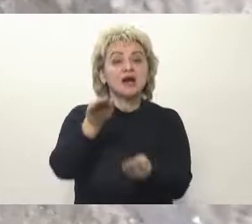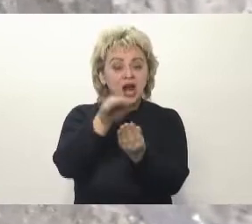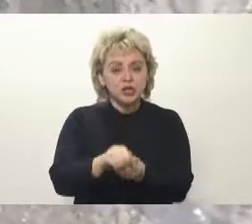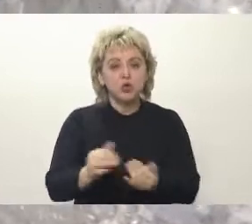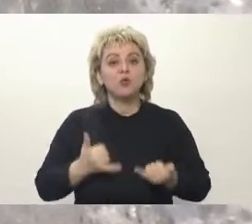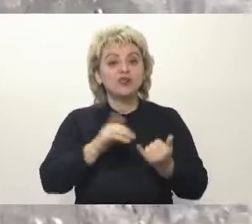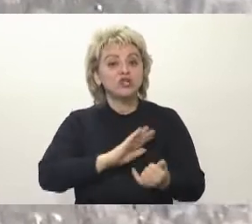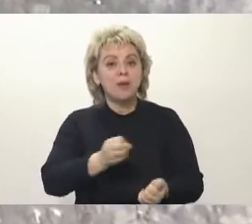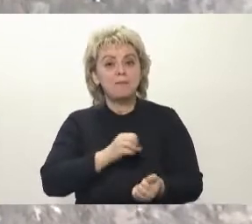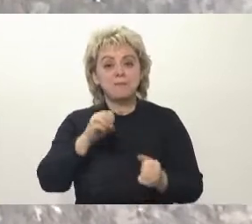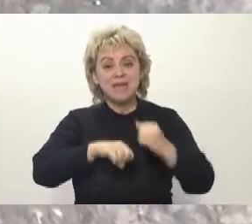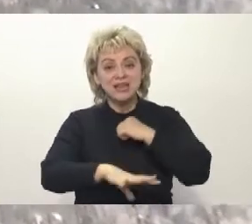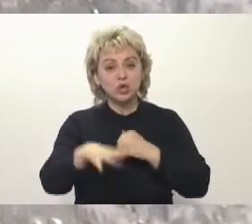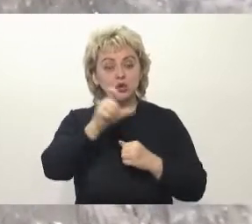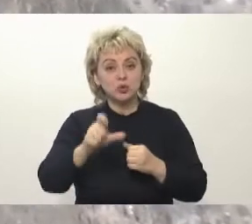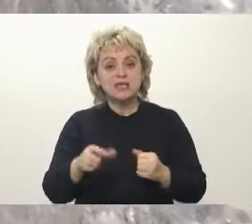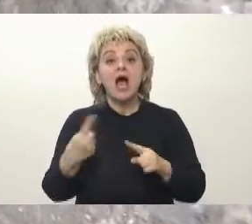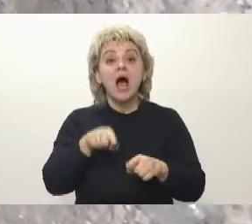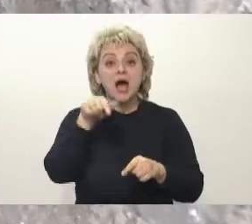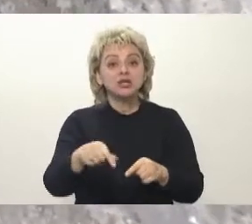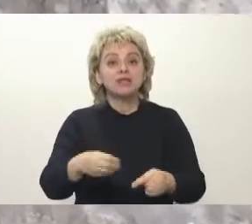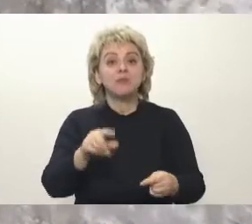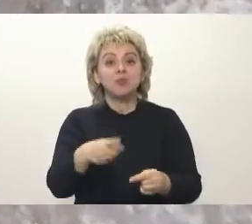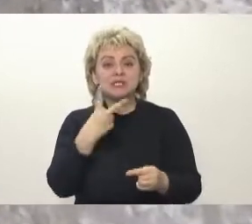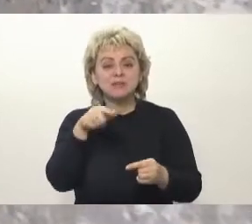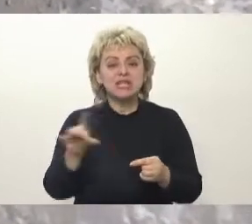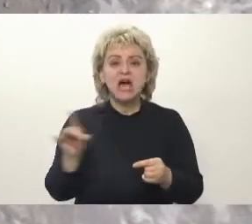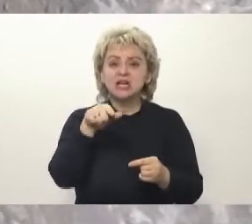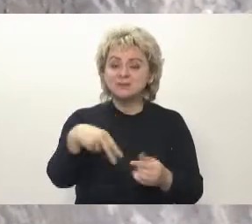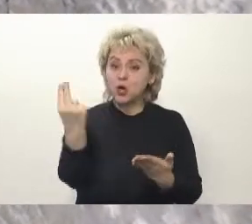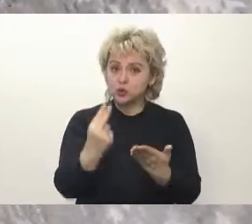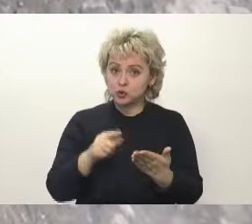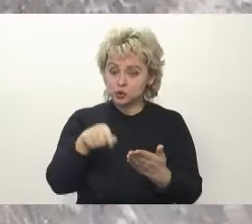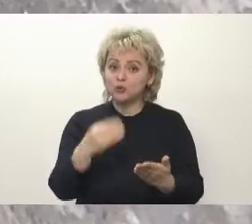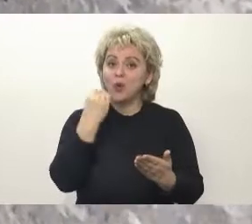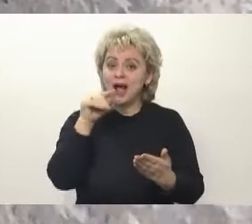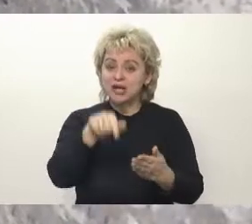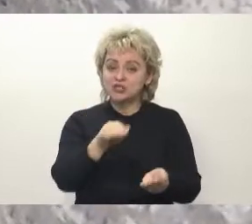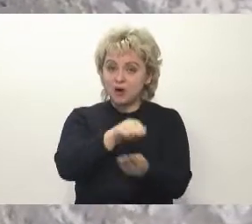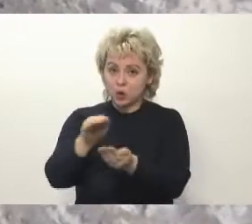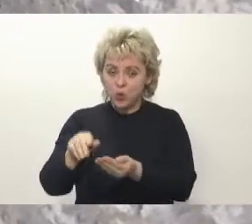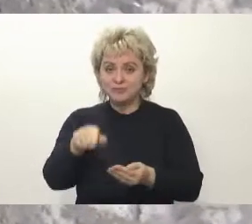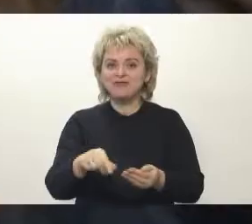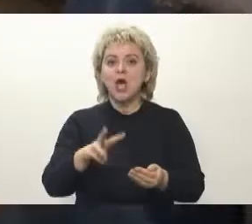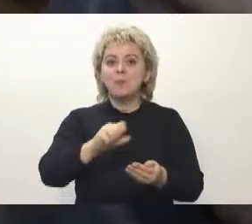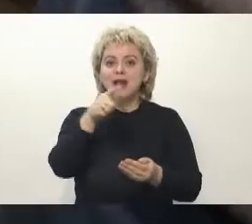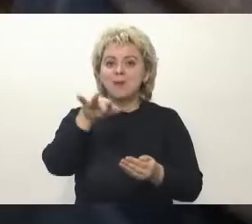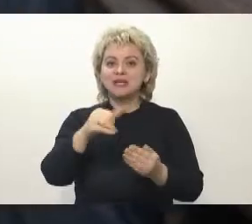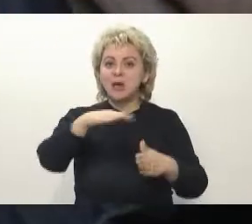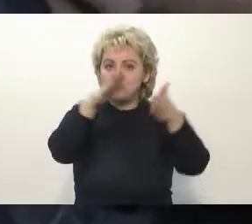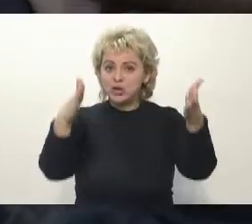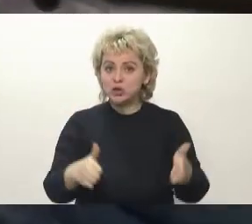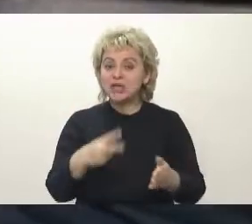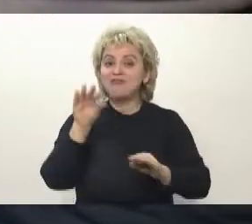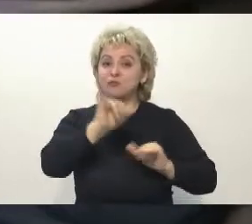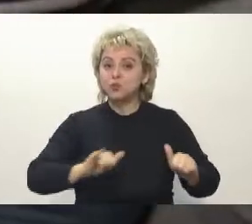не бедных людей. А достатки усопшего можно понять и по размерам, и по рисунку, и по качеству надгробия. Мраморная плита в экспозиции